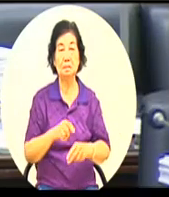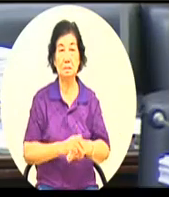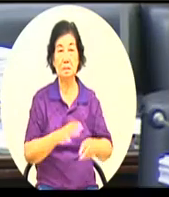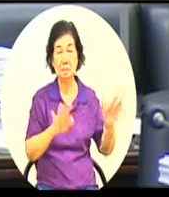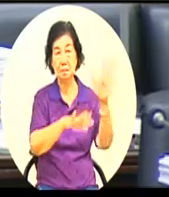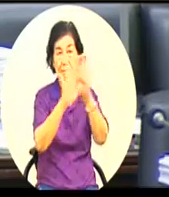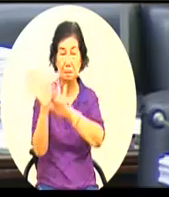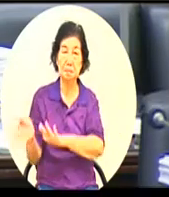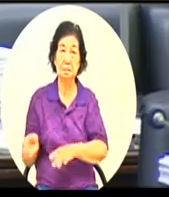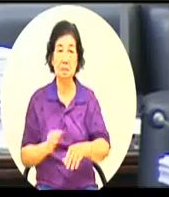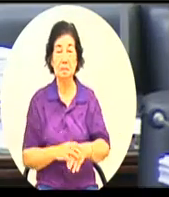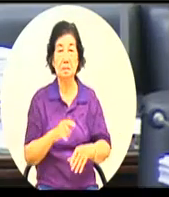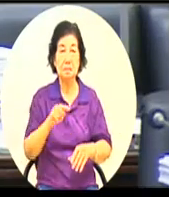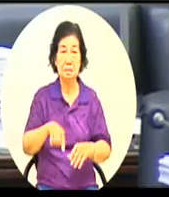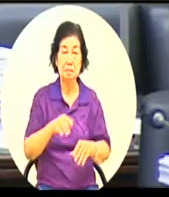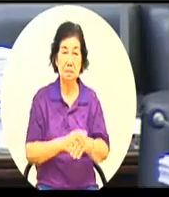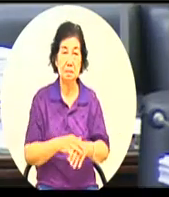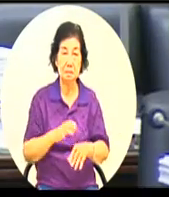要按2000亿，